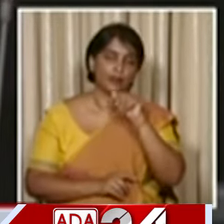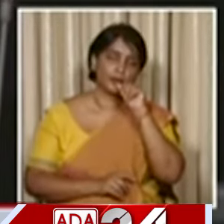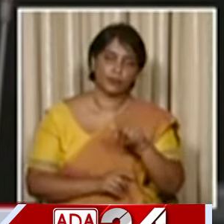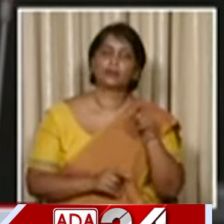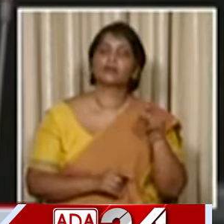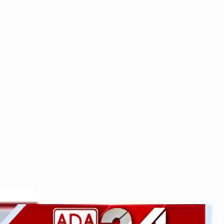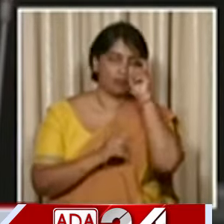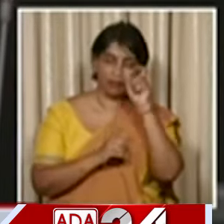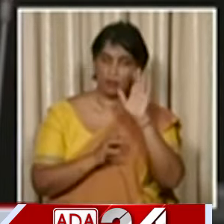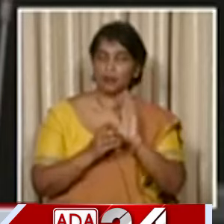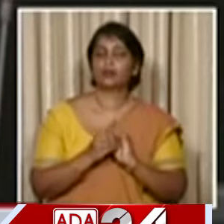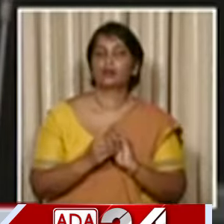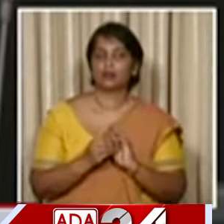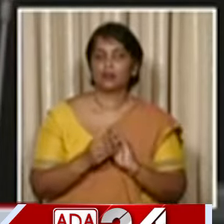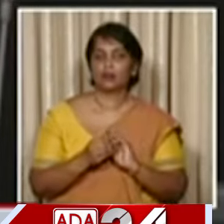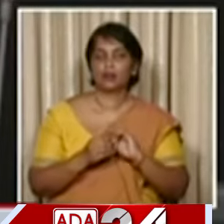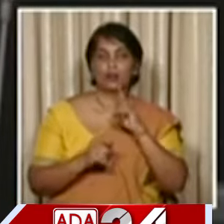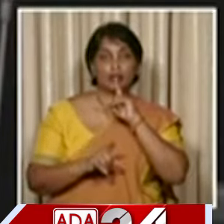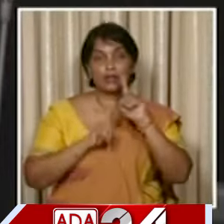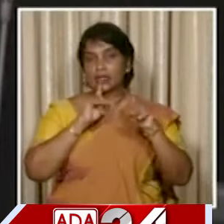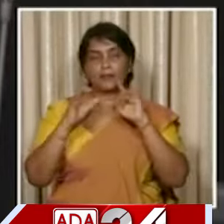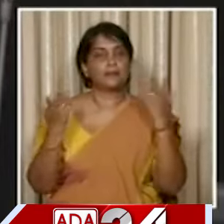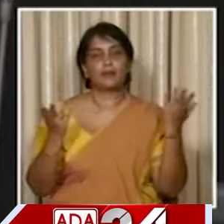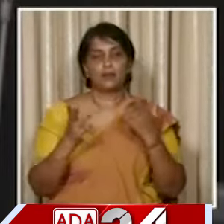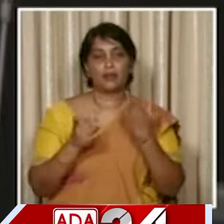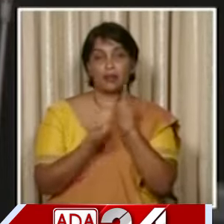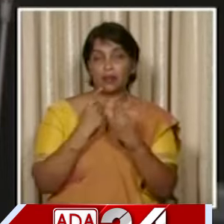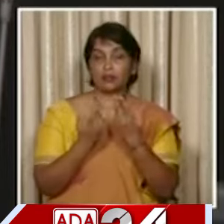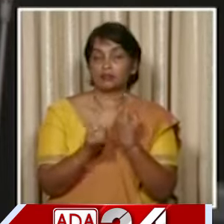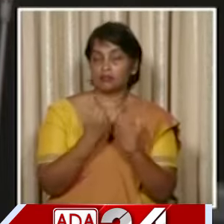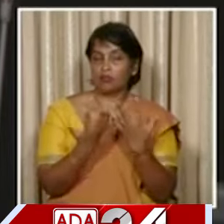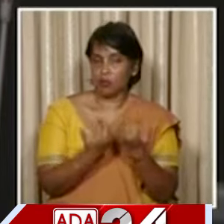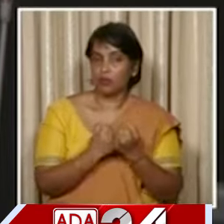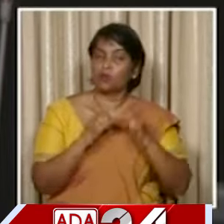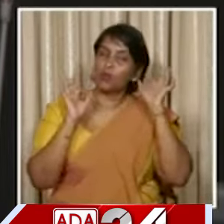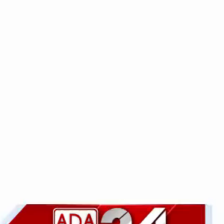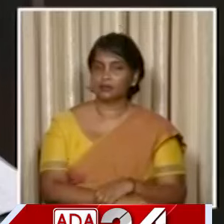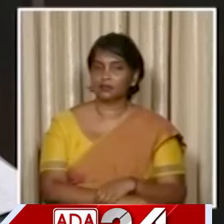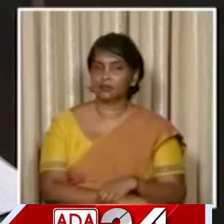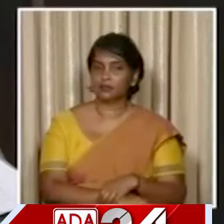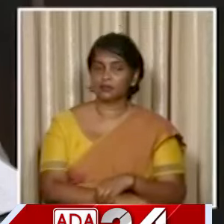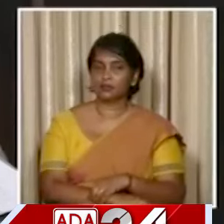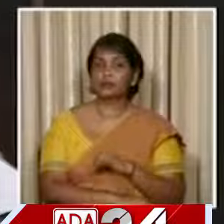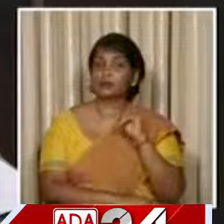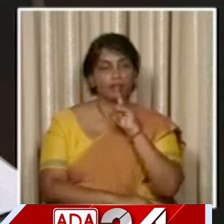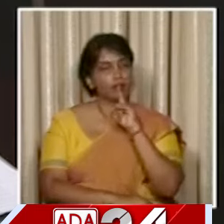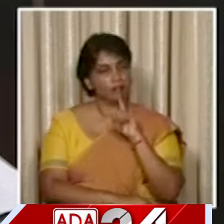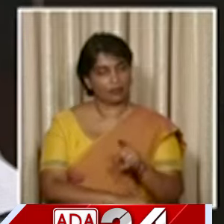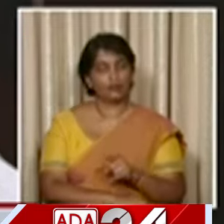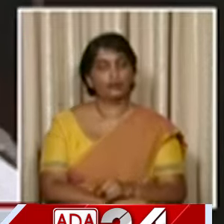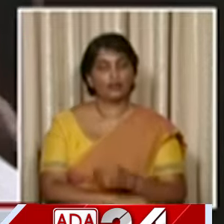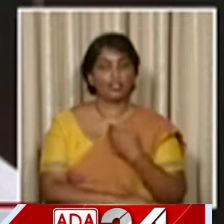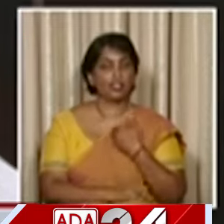an investigation. කවුරුත් කාටවත් කියන්න බෑ ඒ පිළිබඳව පරීක්ෂණ විමර්ශන කටයුතු නොකළ යුතුයි කියලා. සමහරු කියනවා මේ